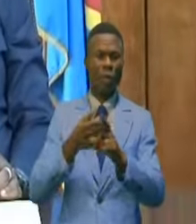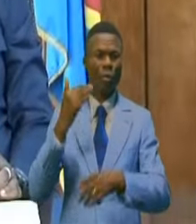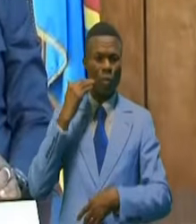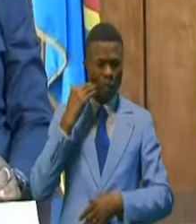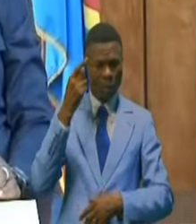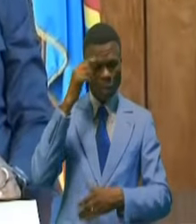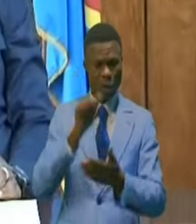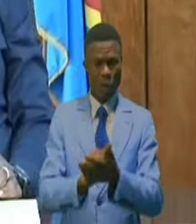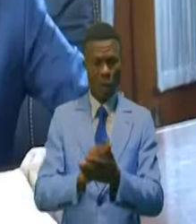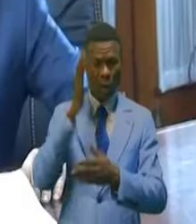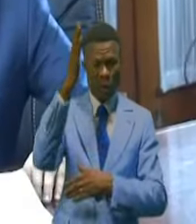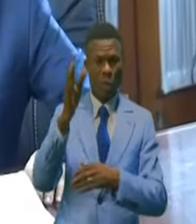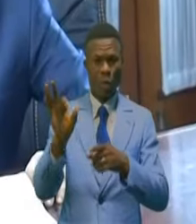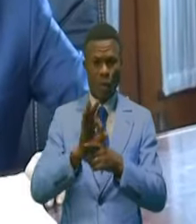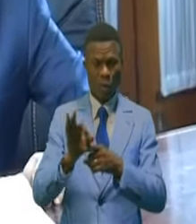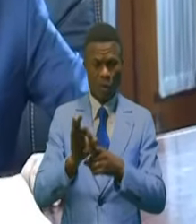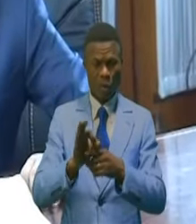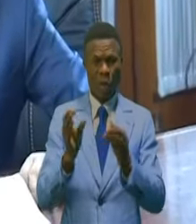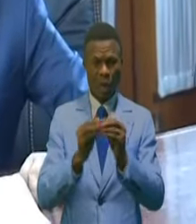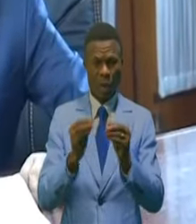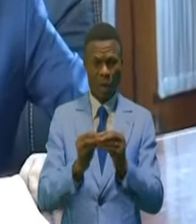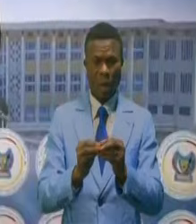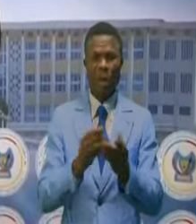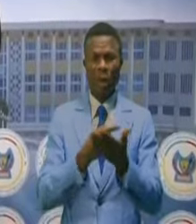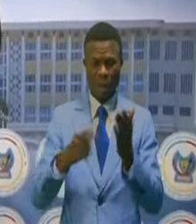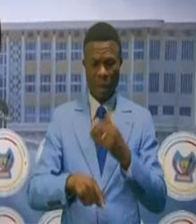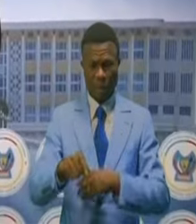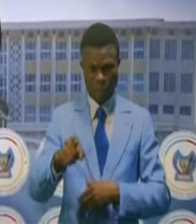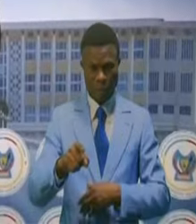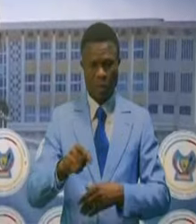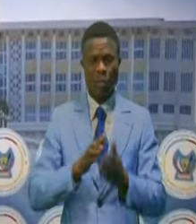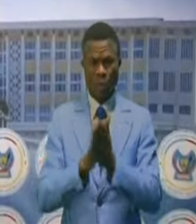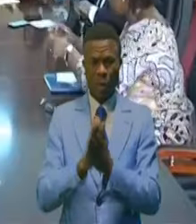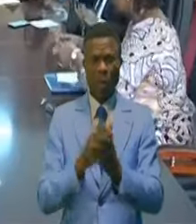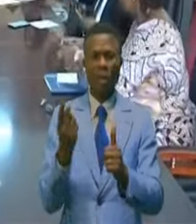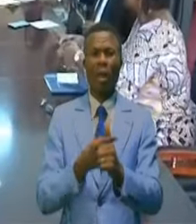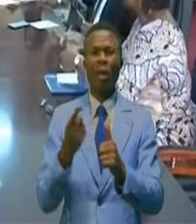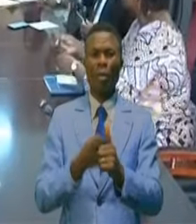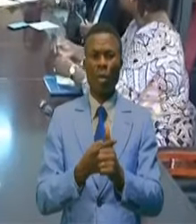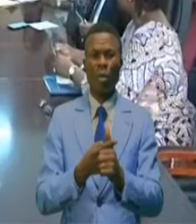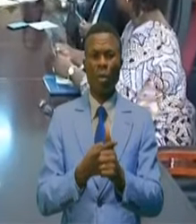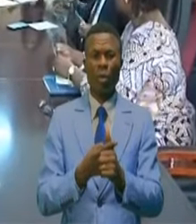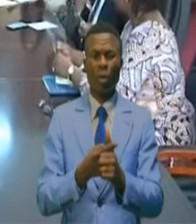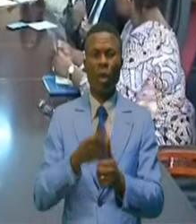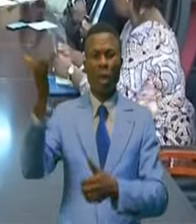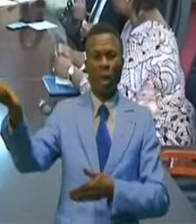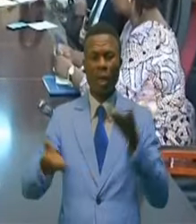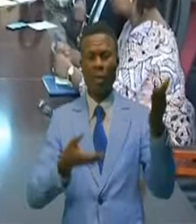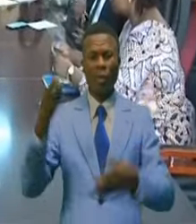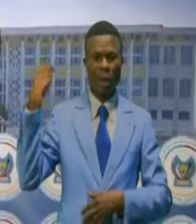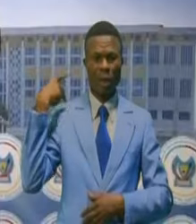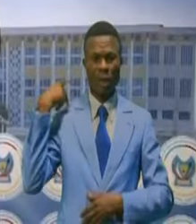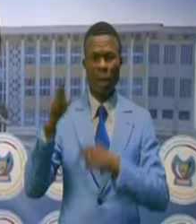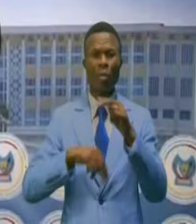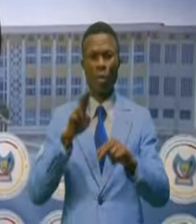ce point, la prochaine séance qui aura lieu dès le début de la semaine va consister essentiellement à inviter les députés